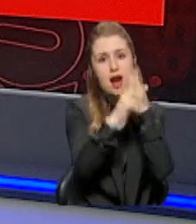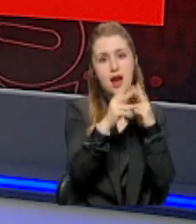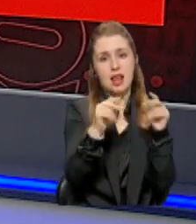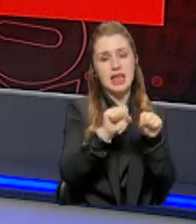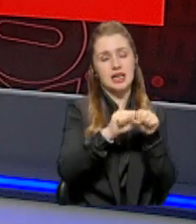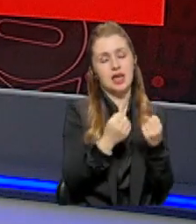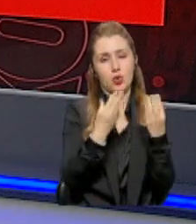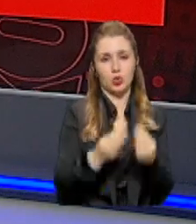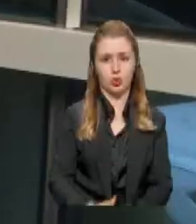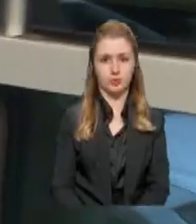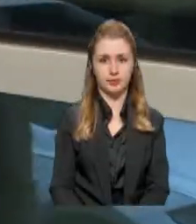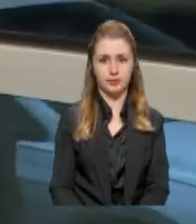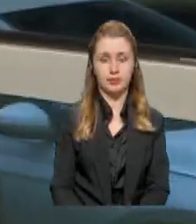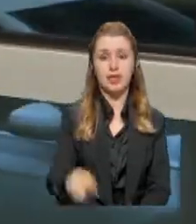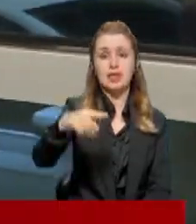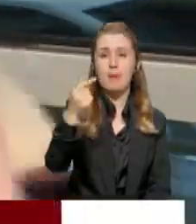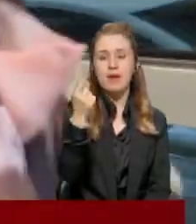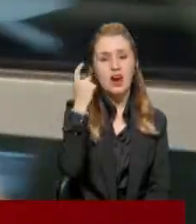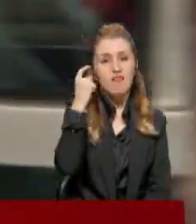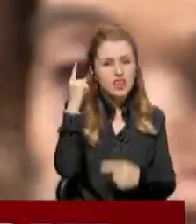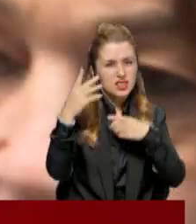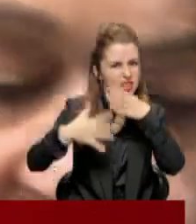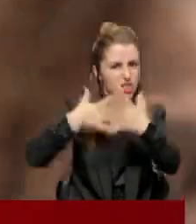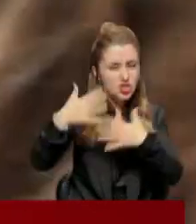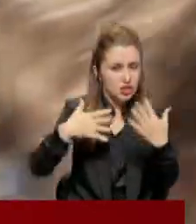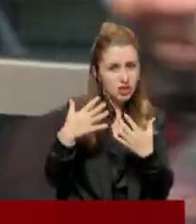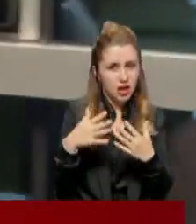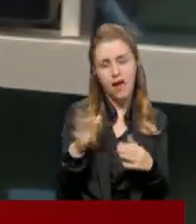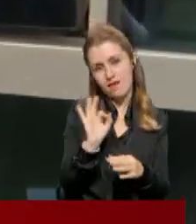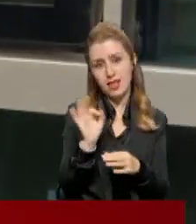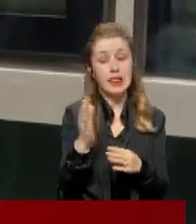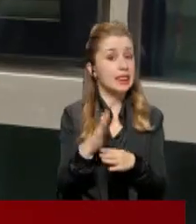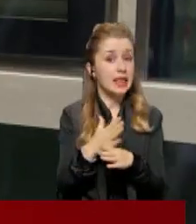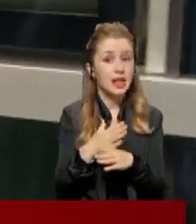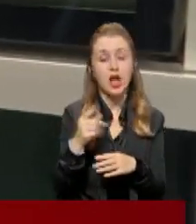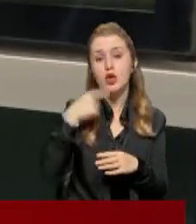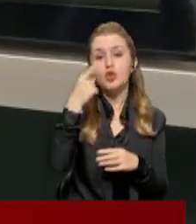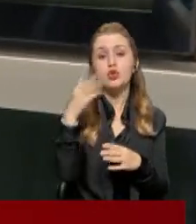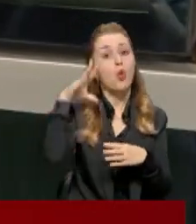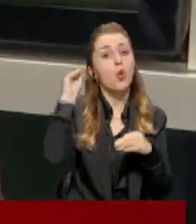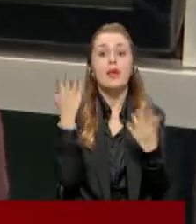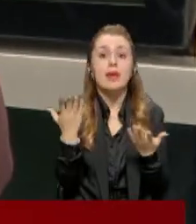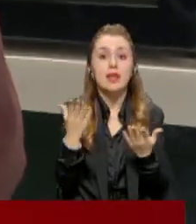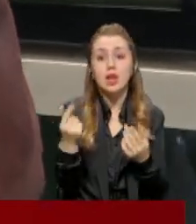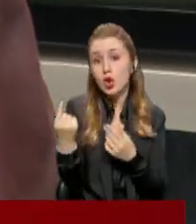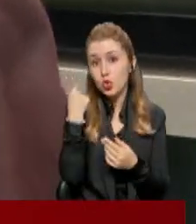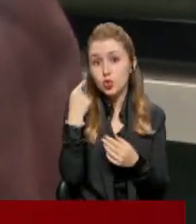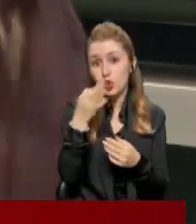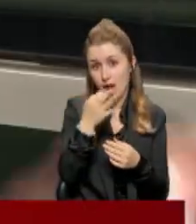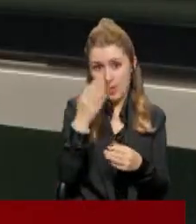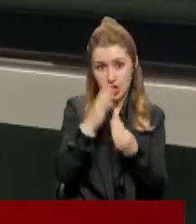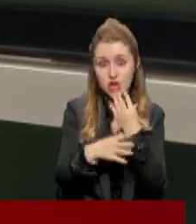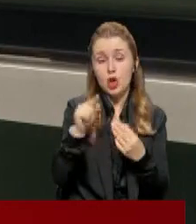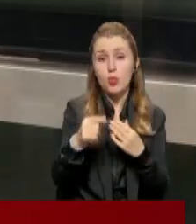oldu. Sizin biraz kafanız karışık herhalde. Evet, kesinlikle. Neden? Çünkü öğrenemedik. Daha dün haber